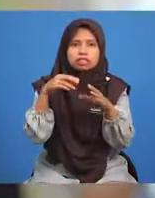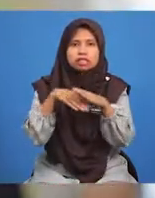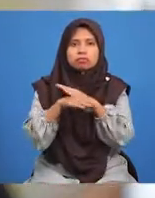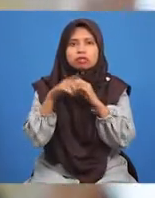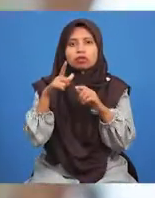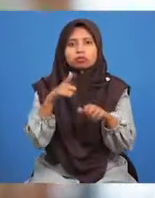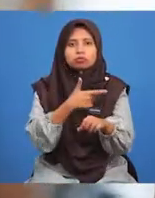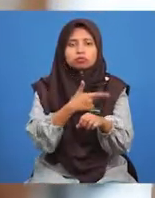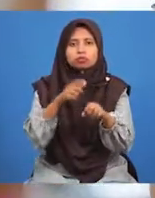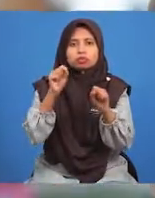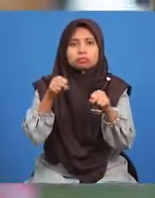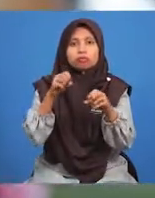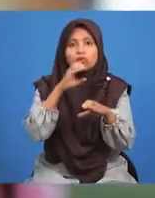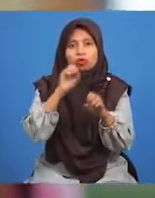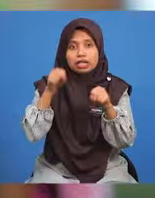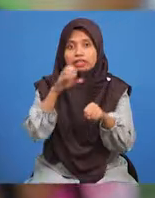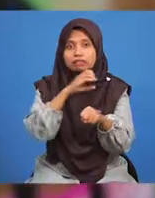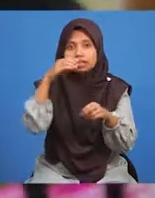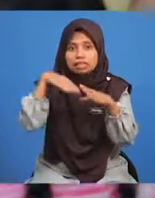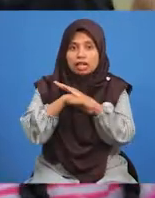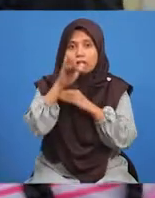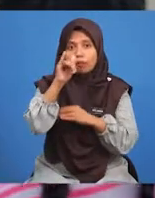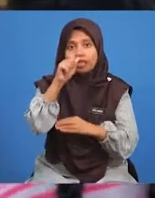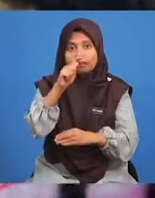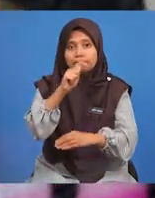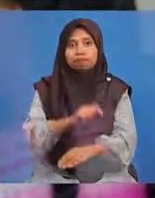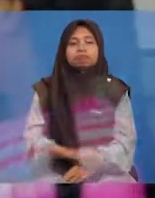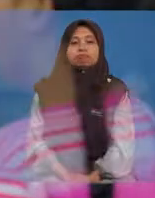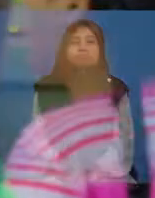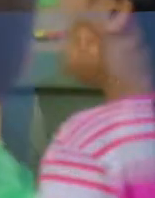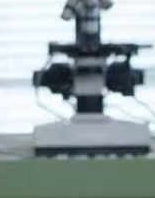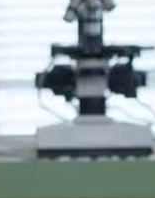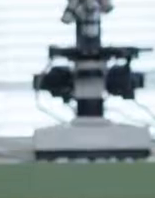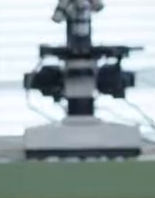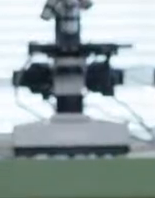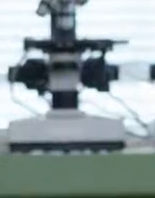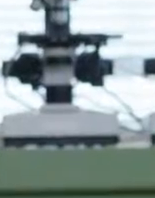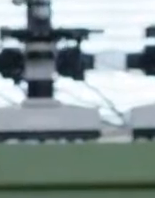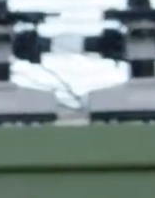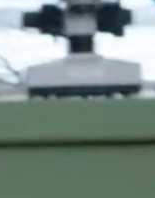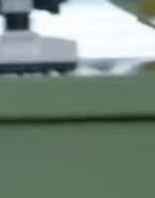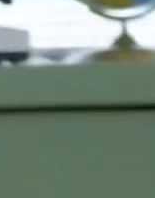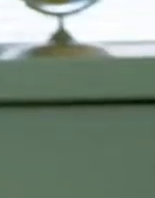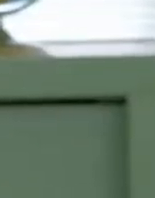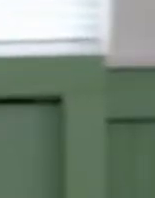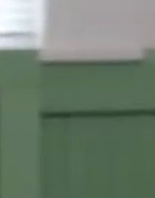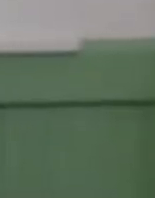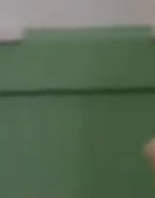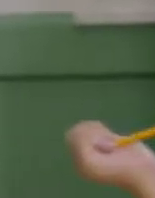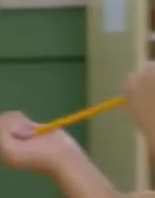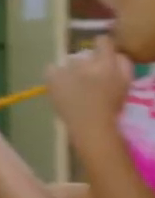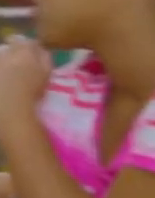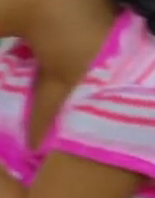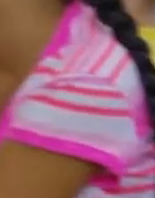La la la la la la la la la la la la la la la la la la